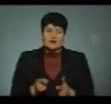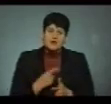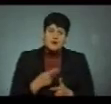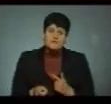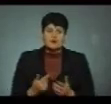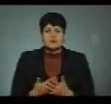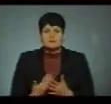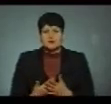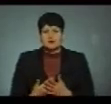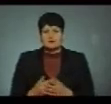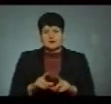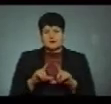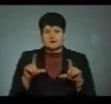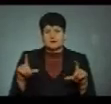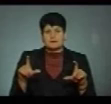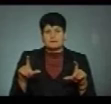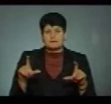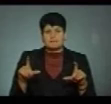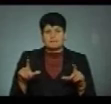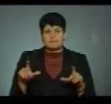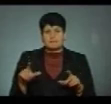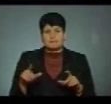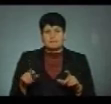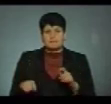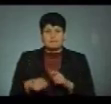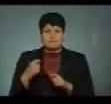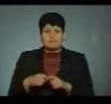наприклад, лозунг «бандитам тюрми»